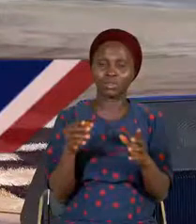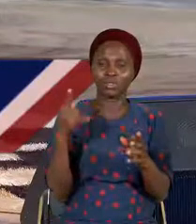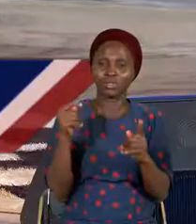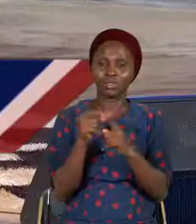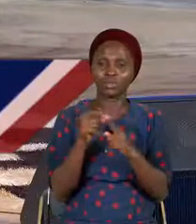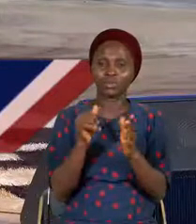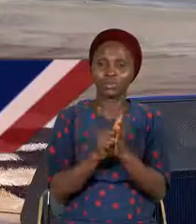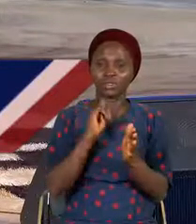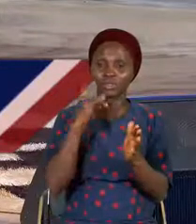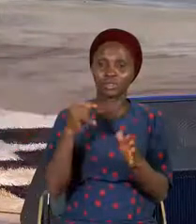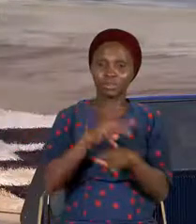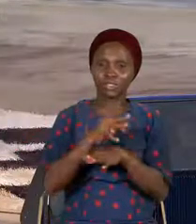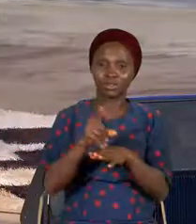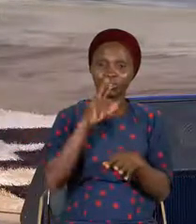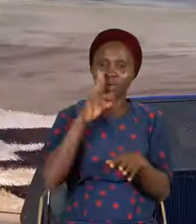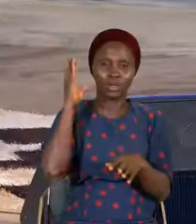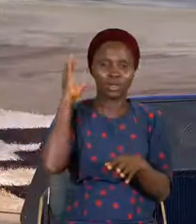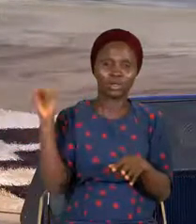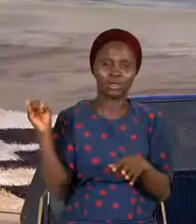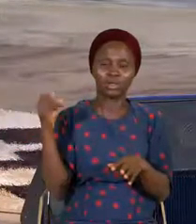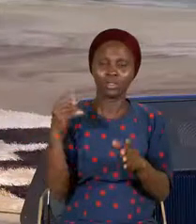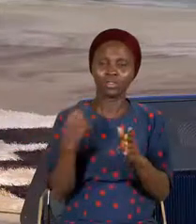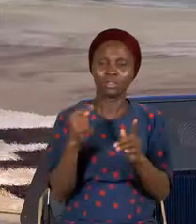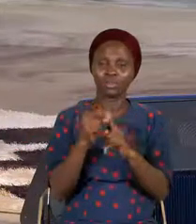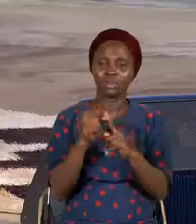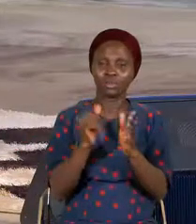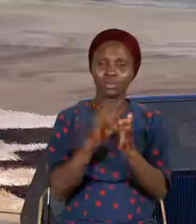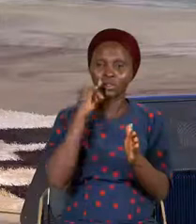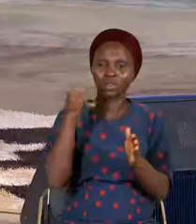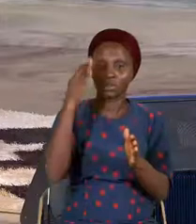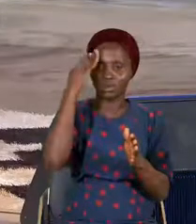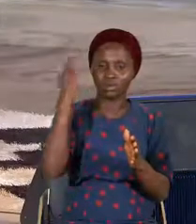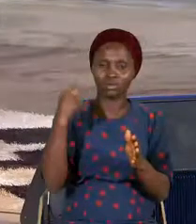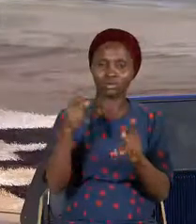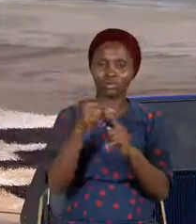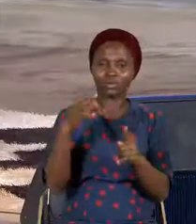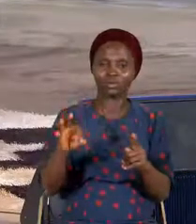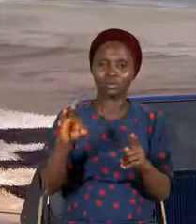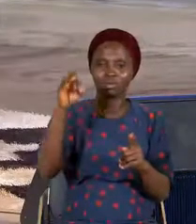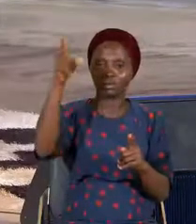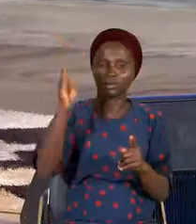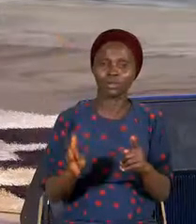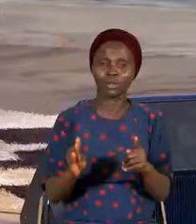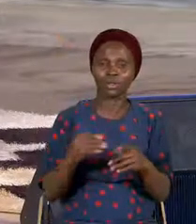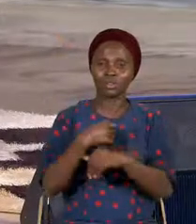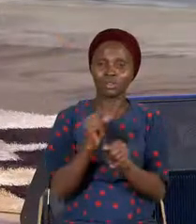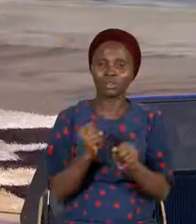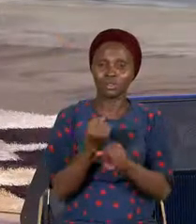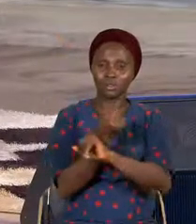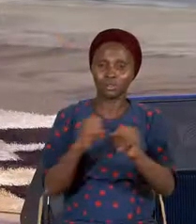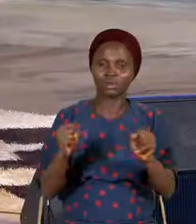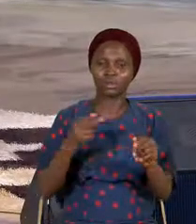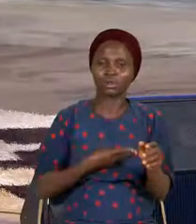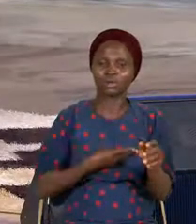la parole. La parole, c'est le message que vous entendez. La parole, c'est la connaissance de la parole de Dieu. Elle nous sauve comme nous